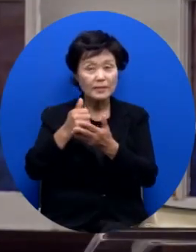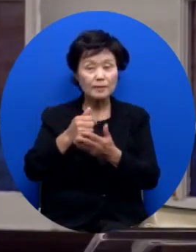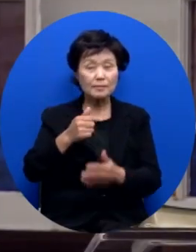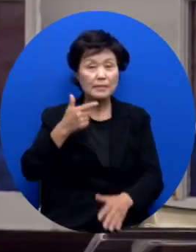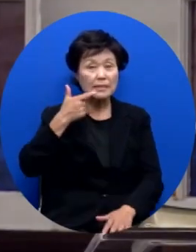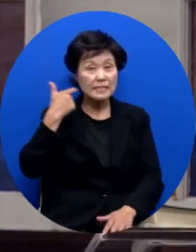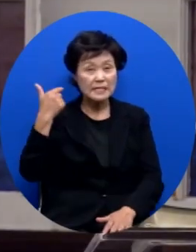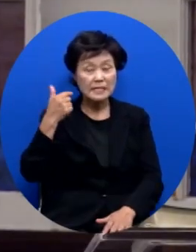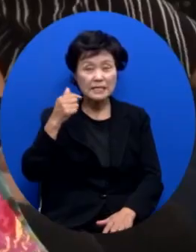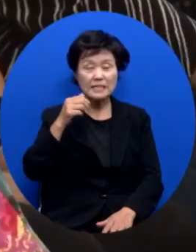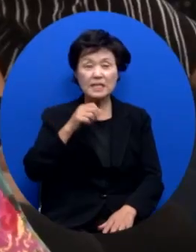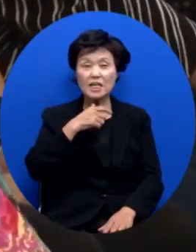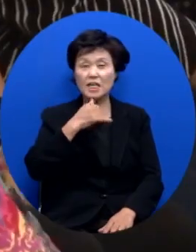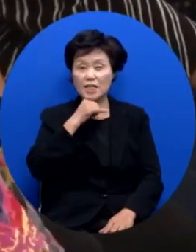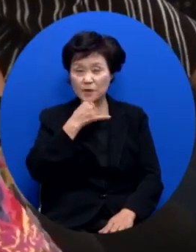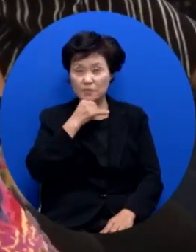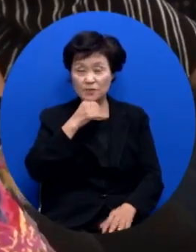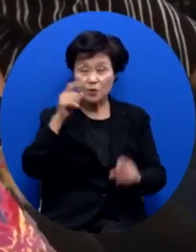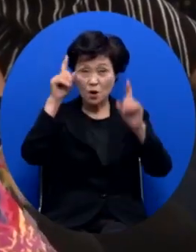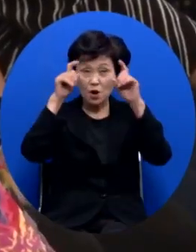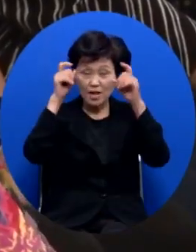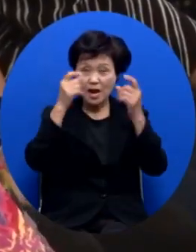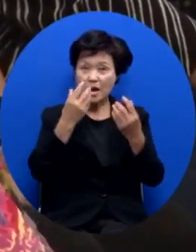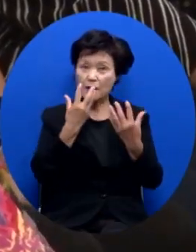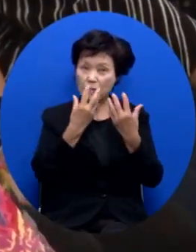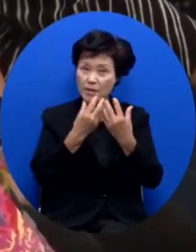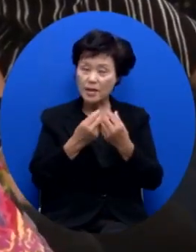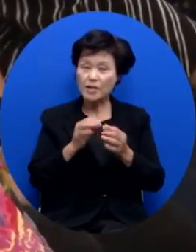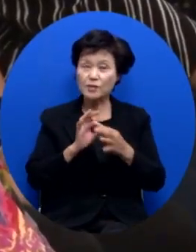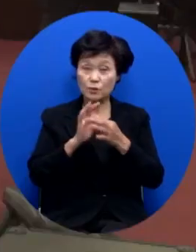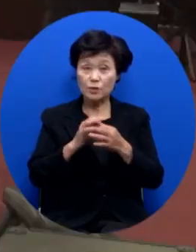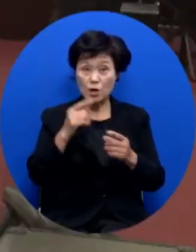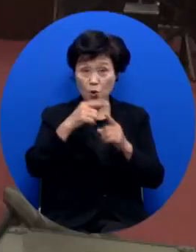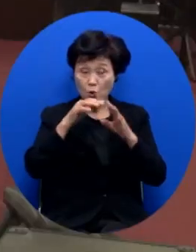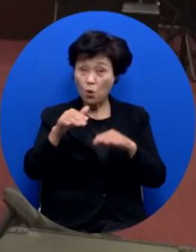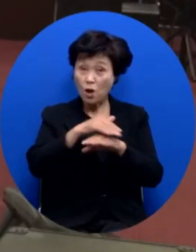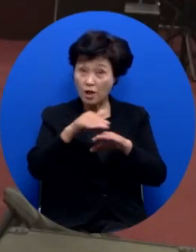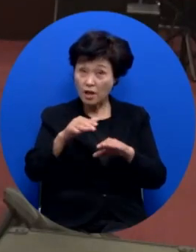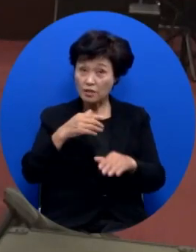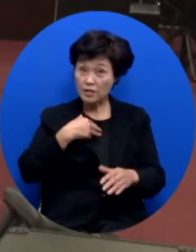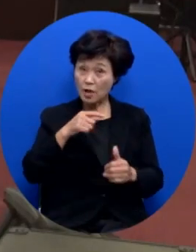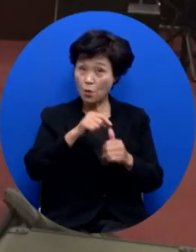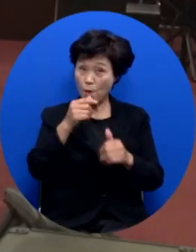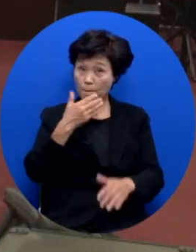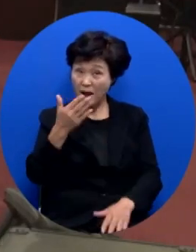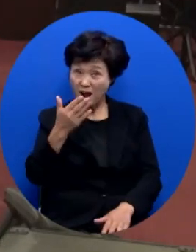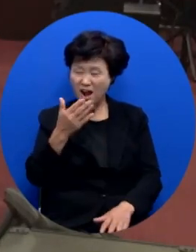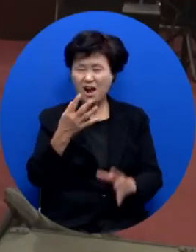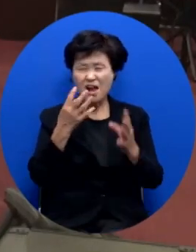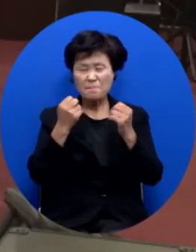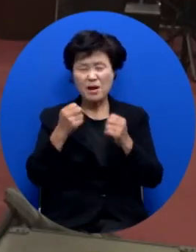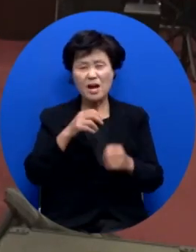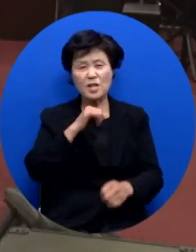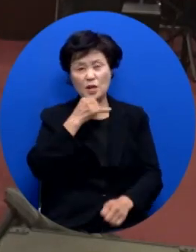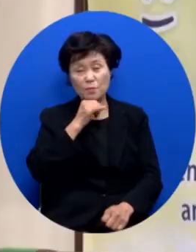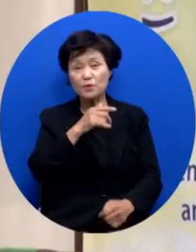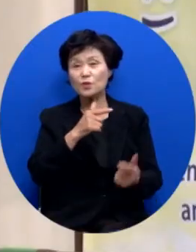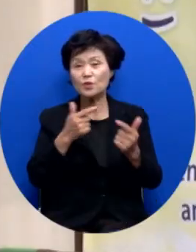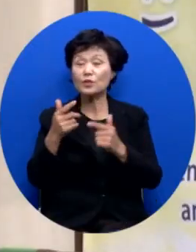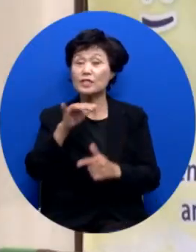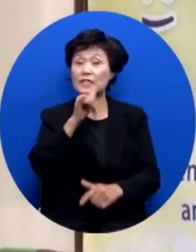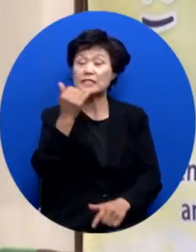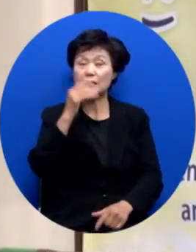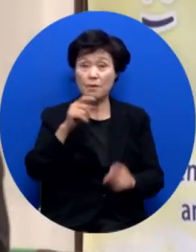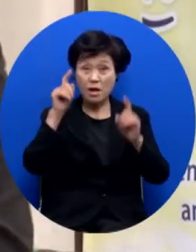염소, 양의 비유를 통해 교회를 다니기만 하면 구원받았다고 착각하는 수많은 염소들이 있지만 양이 되려면